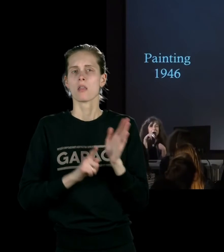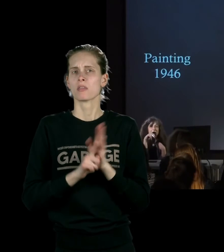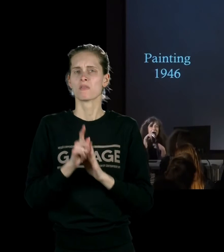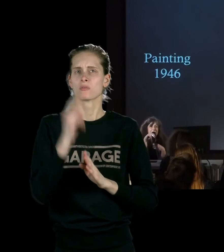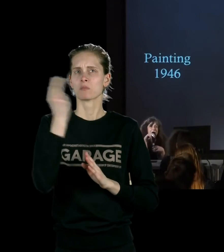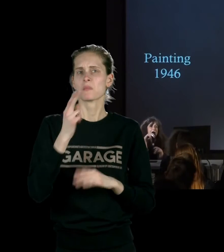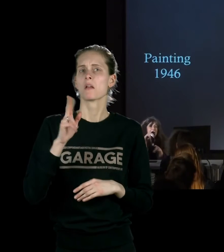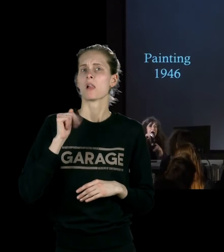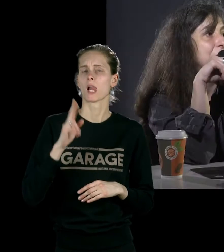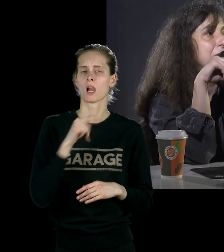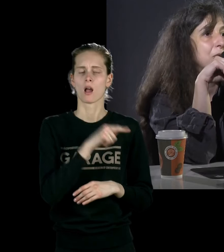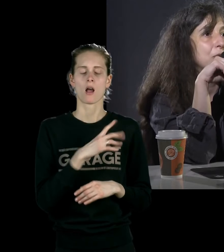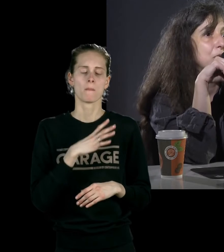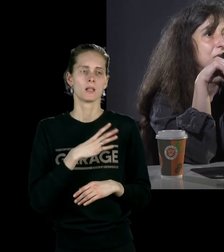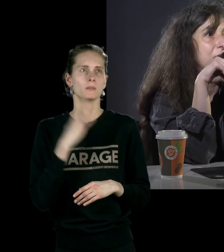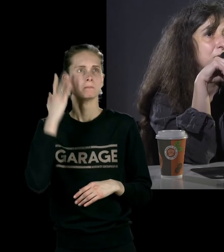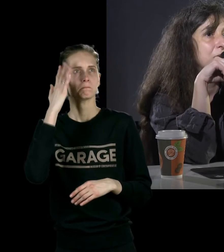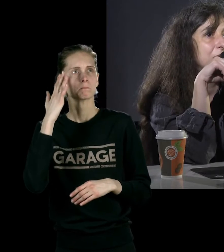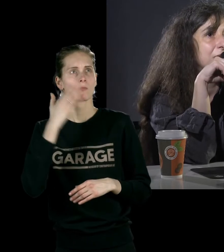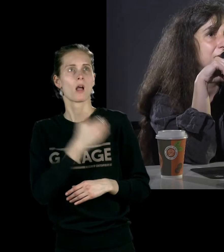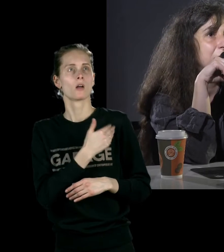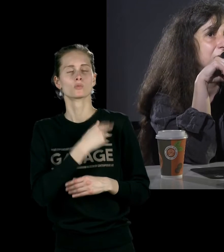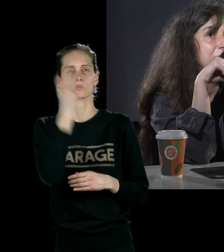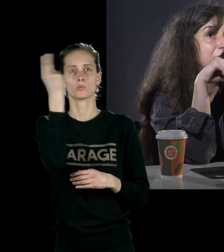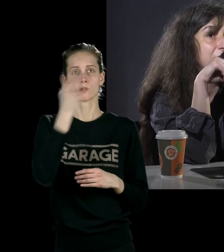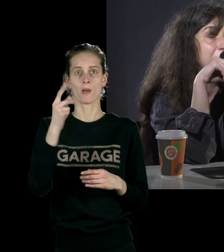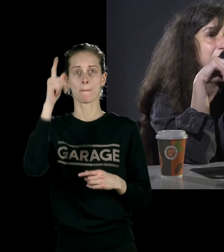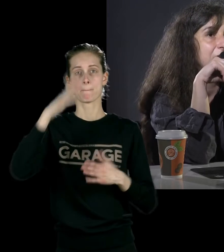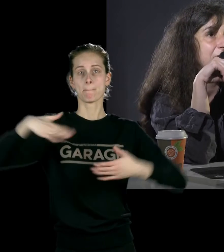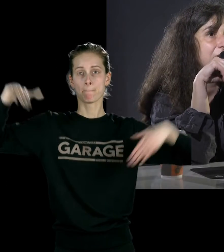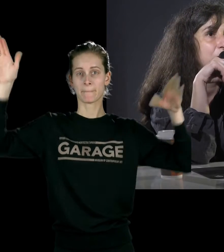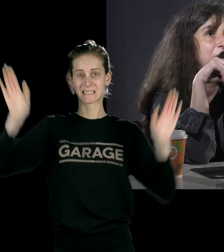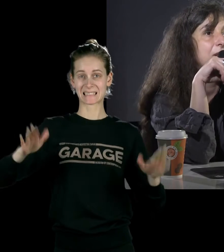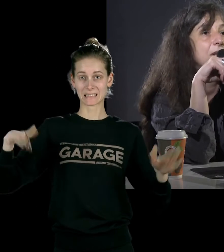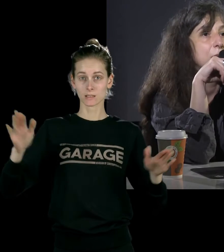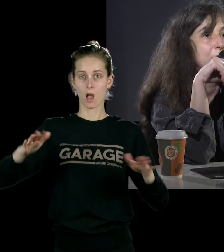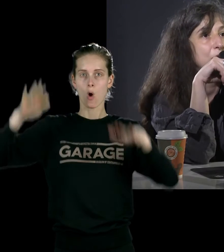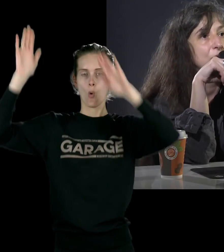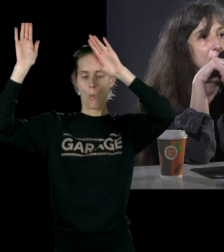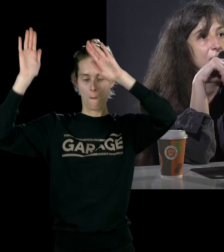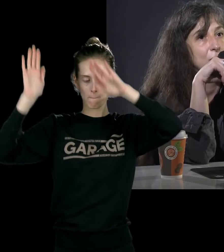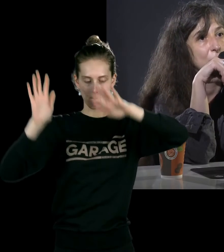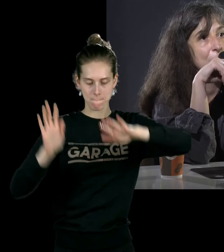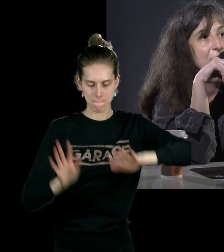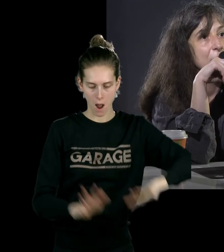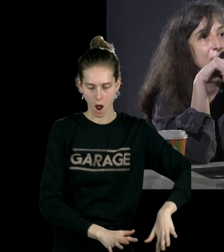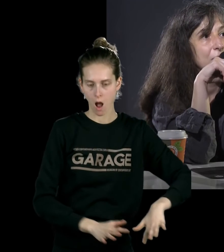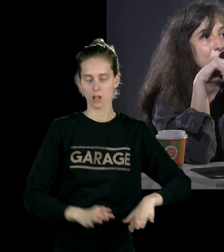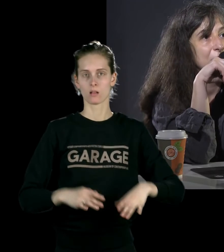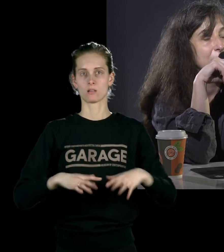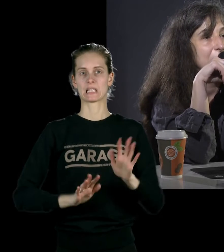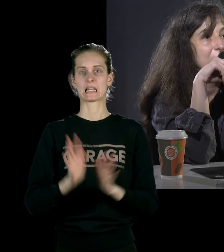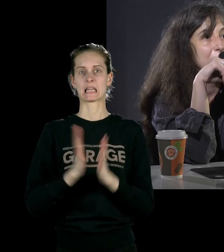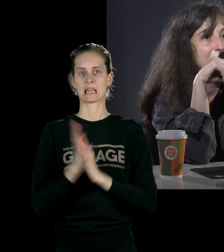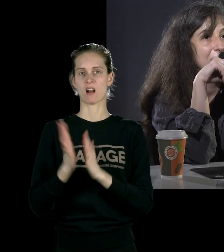из основополагающих. Вообще-то говоря, все началось из того, что он захотел написать картину с птицей, падающей на траву. Писал